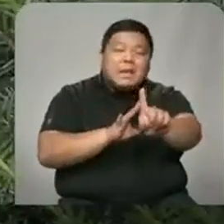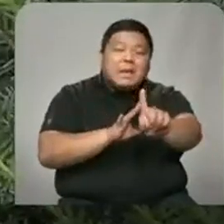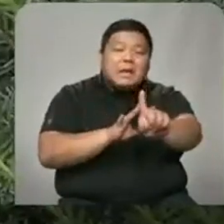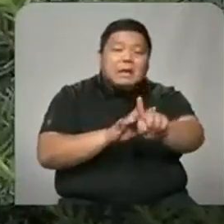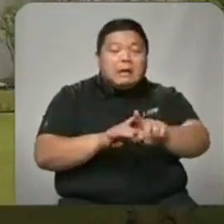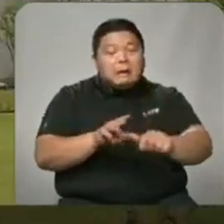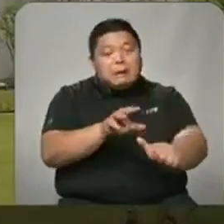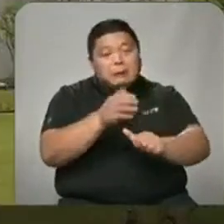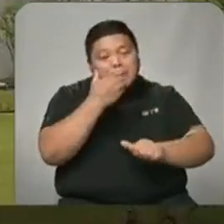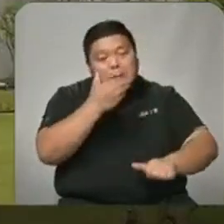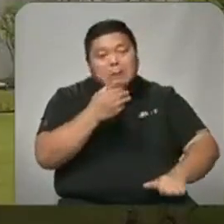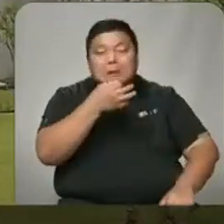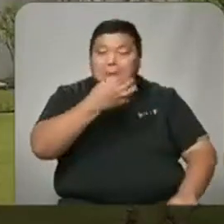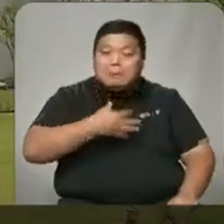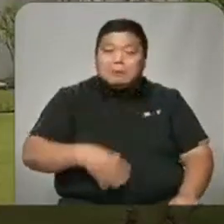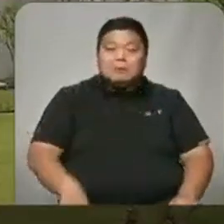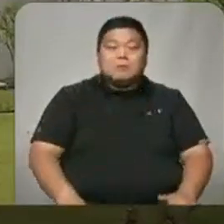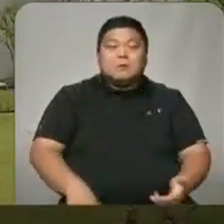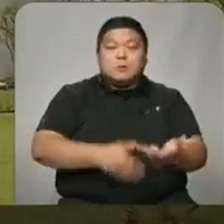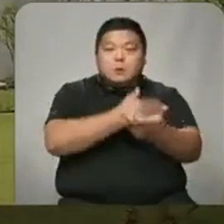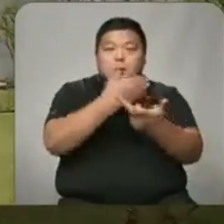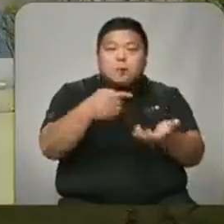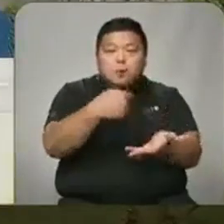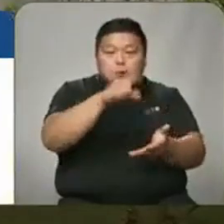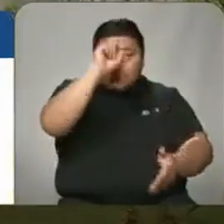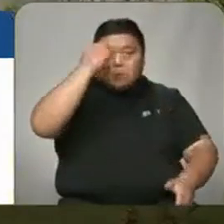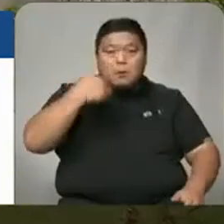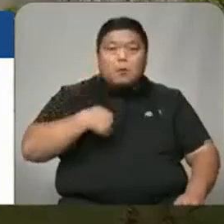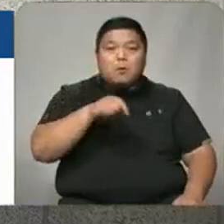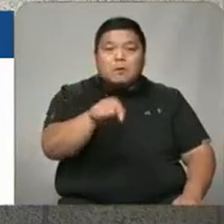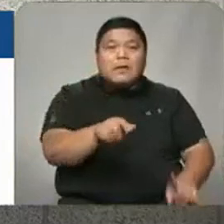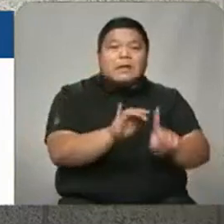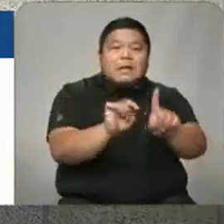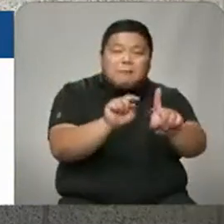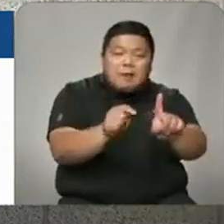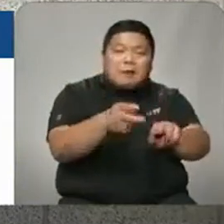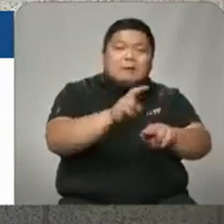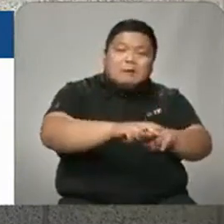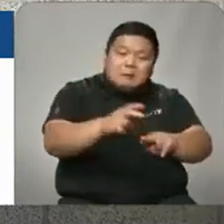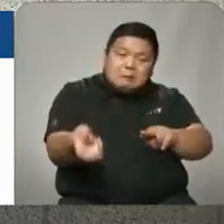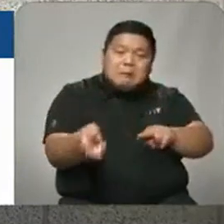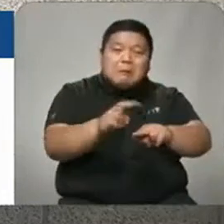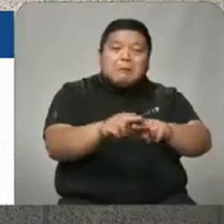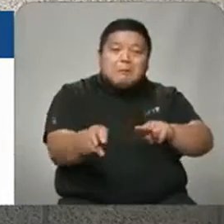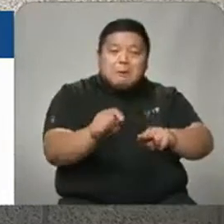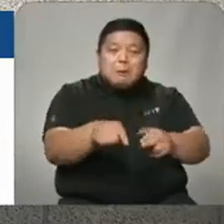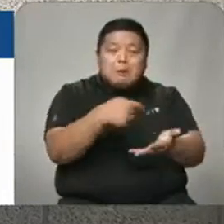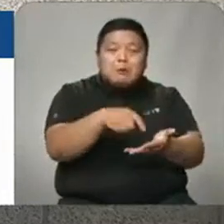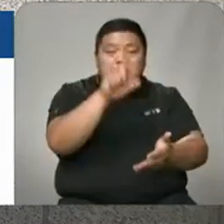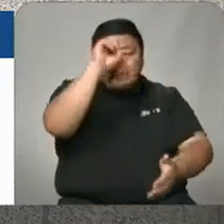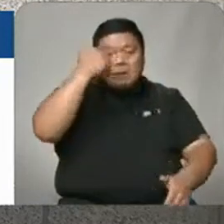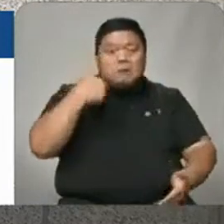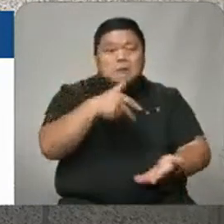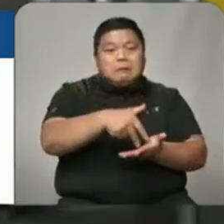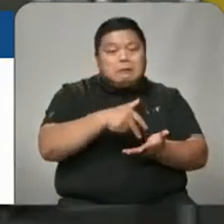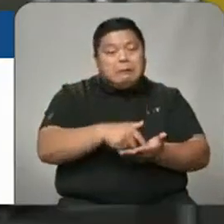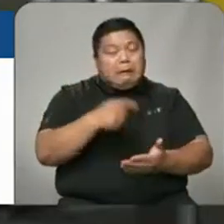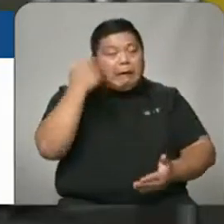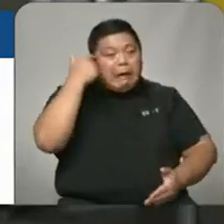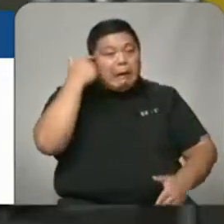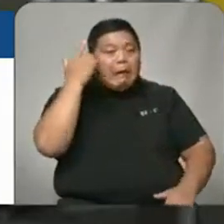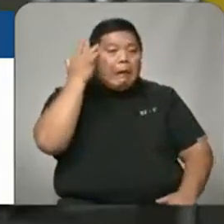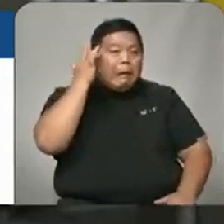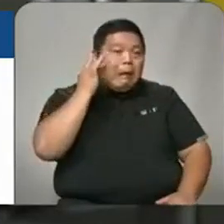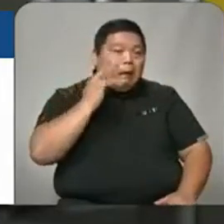않은 상황입니다 도교육청에 한 명 있어요 지금 됐다 안됐다 그렇게 하는데 6층에서는 좀 난감해 하더라고요 더 늘리기도